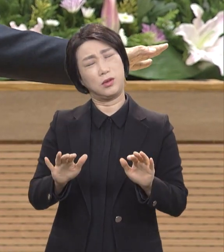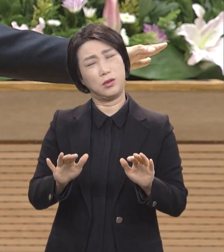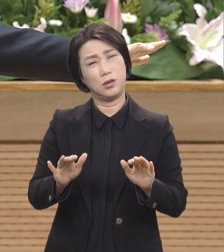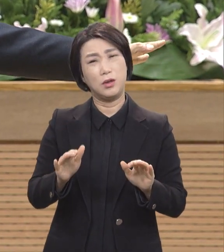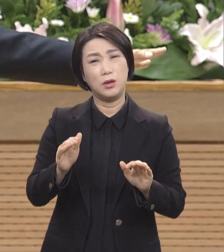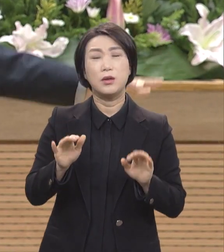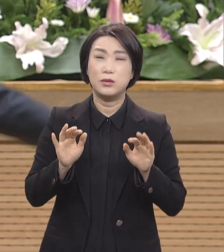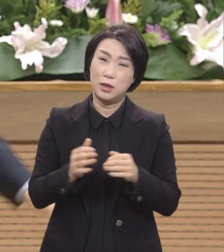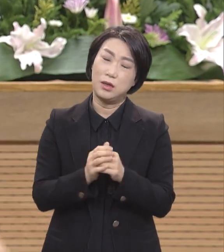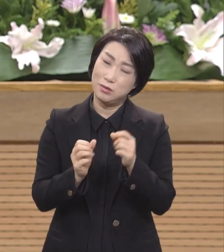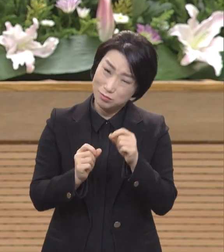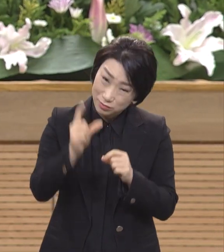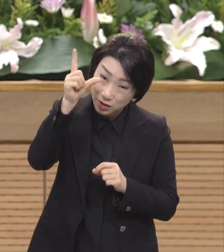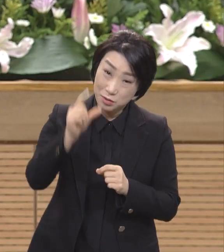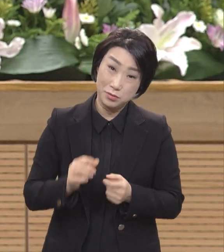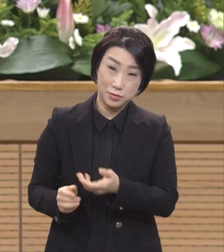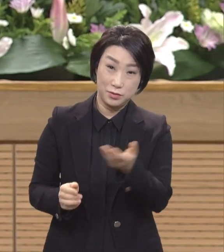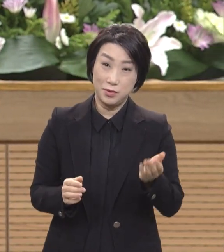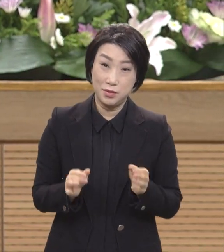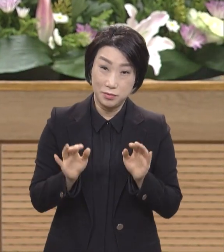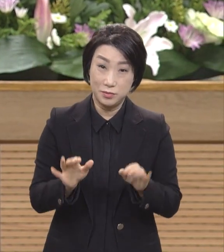오늘날 거의 대다수인데